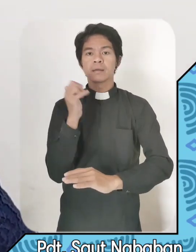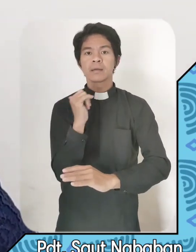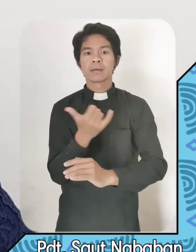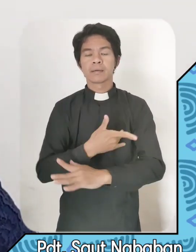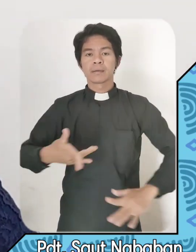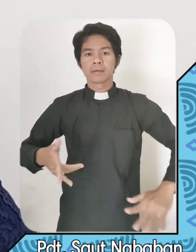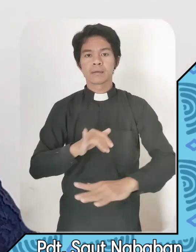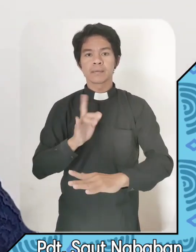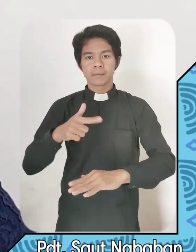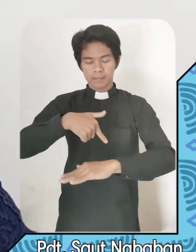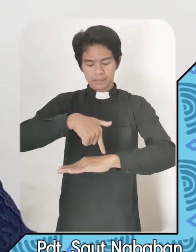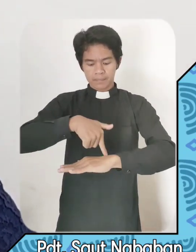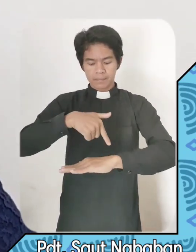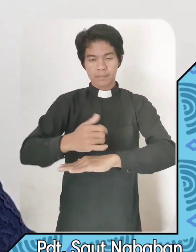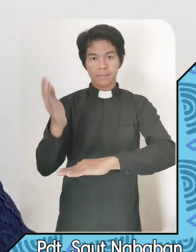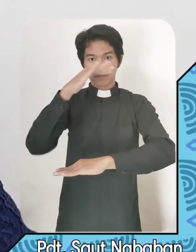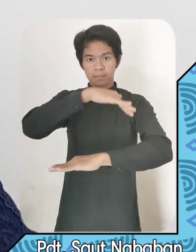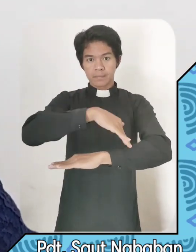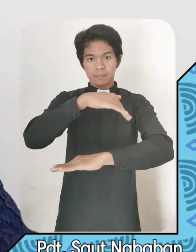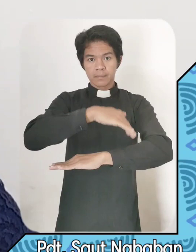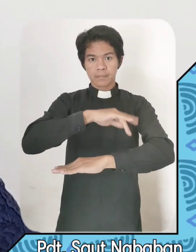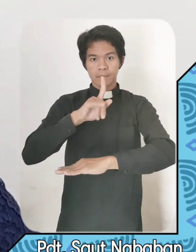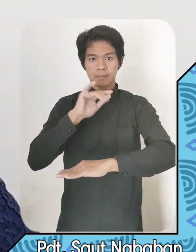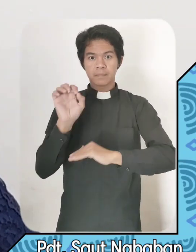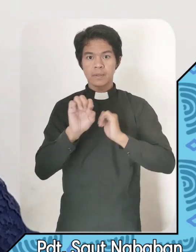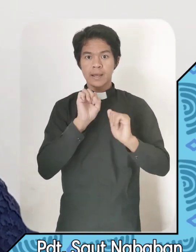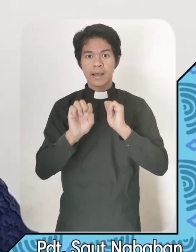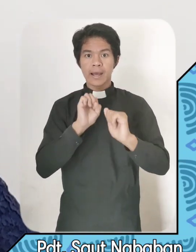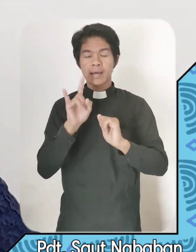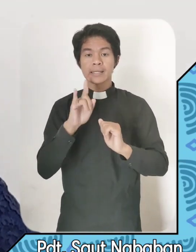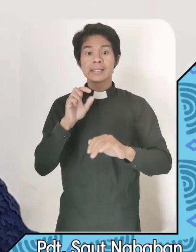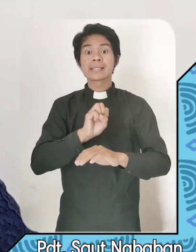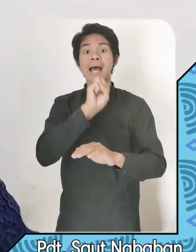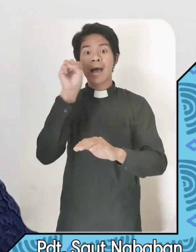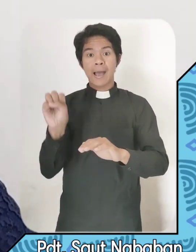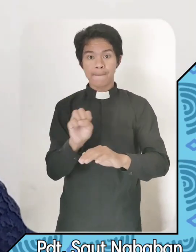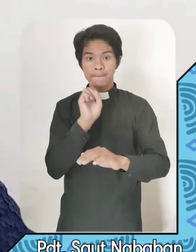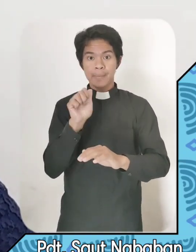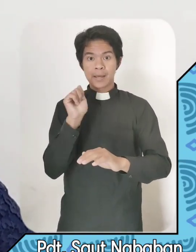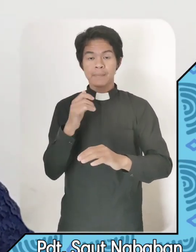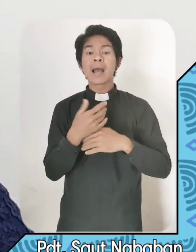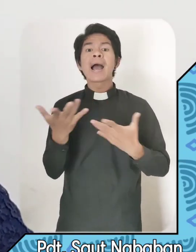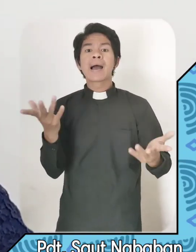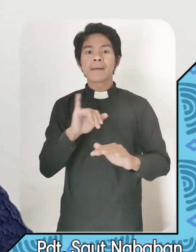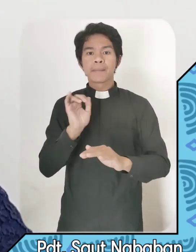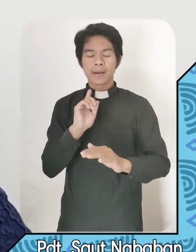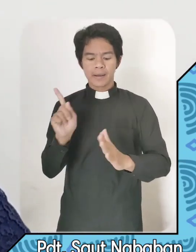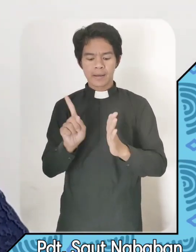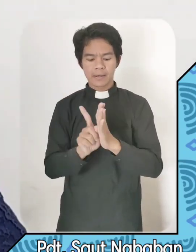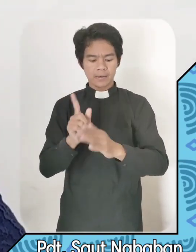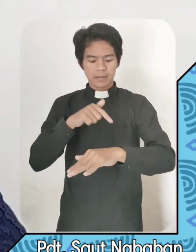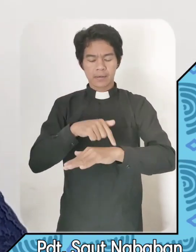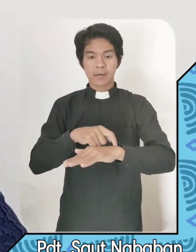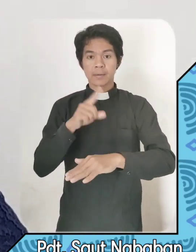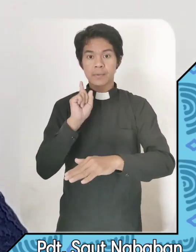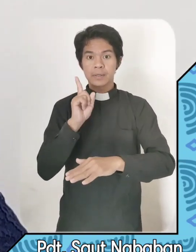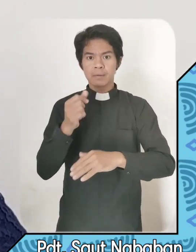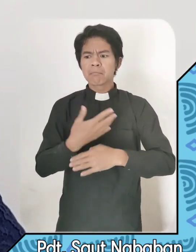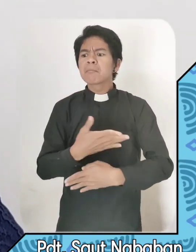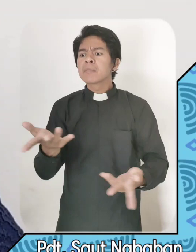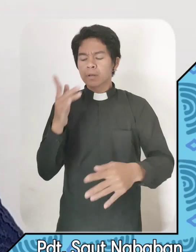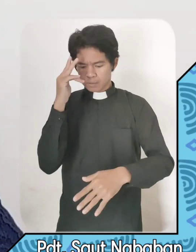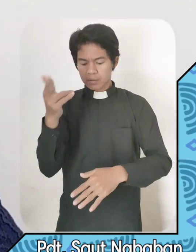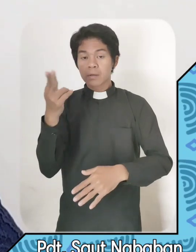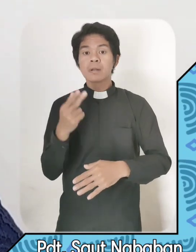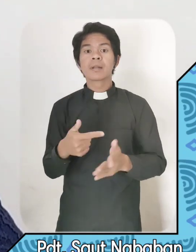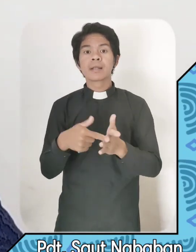pagi-pagi buta di hari pertama setelah hari Sabat. Mengapa hari pertama setelah hari Sabat mereka pergi